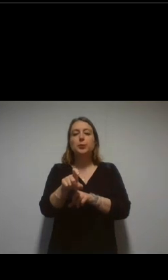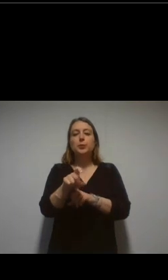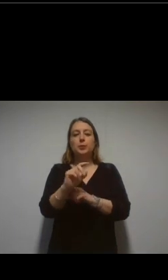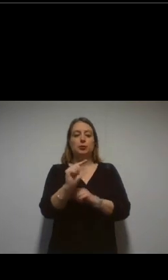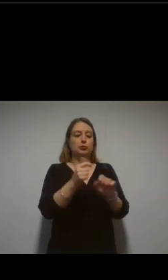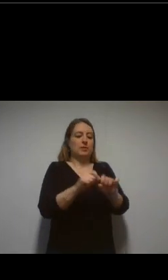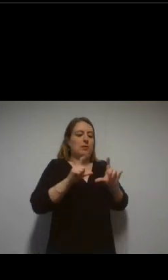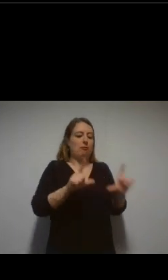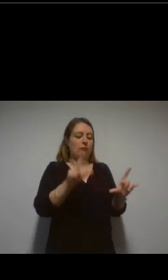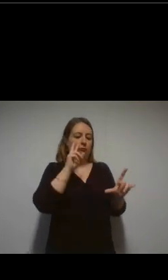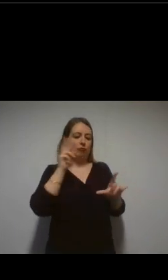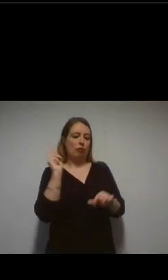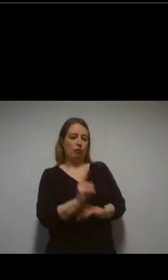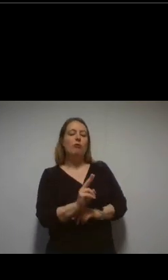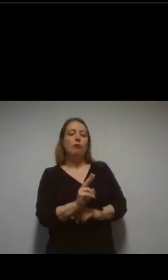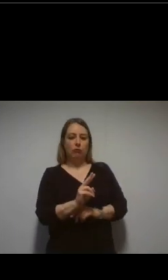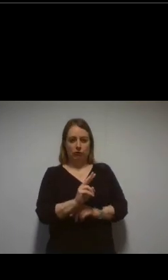Hop.